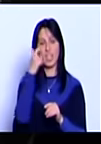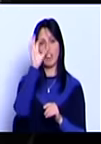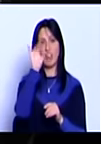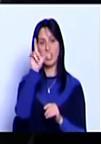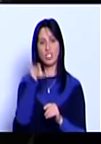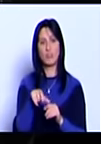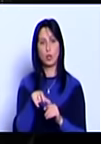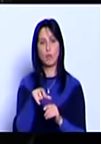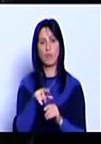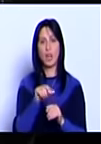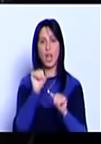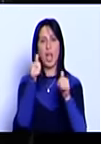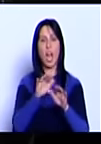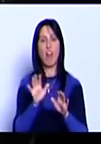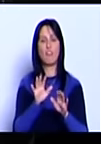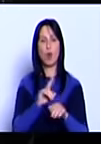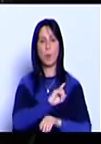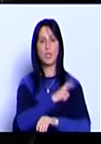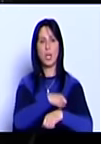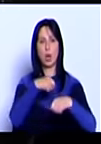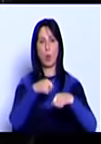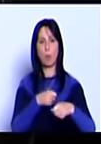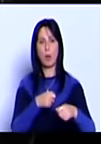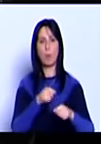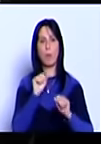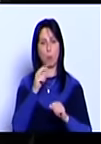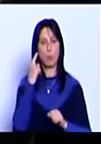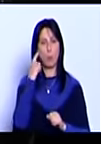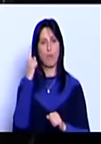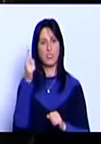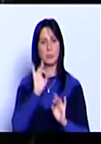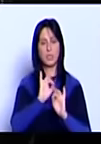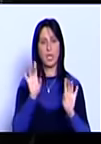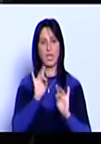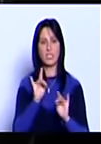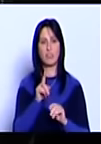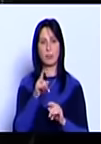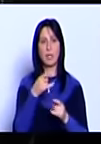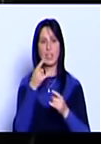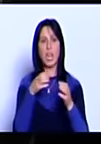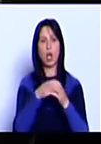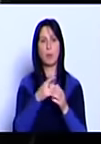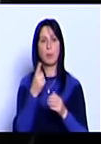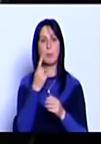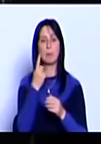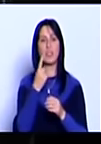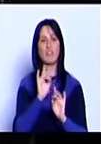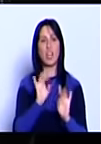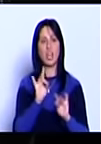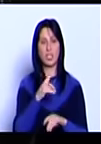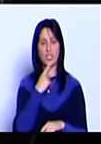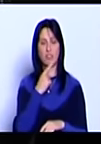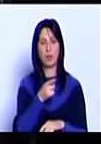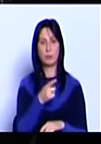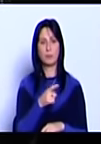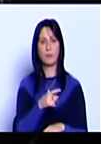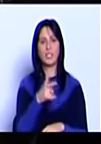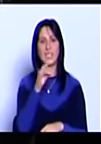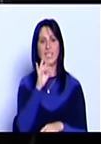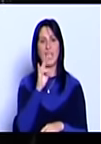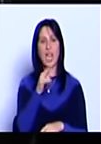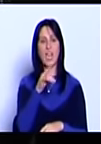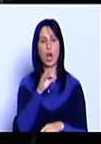ივანიშვილის არაფორმალურ ძალაუფლებაზე. ჩვენ შეგვიძლია მოვისმინოთ მისი ეს განცხადება, რომელიც მან ტელეკომპანია პირველის ეთერში გააკეთა ინგა გრიგოლიასთან